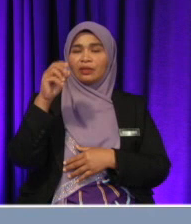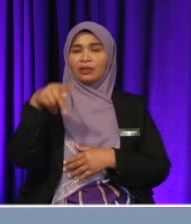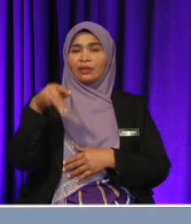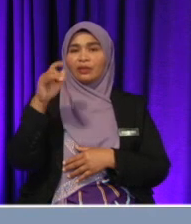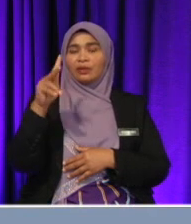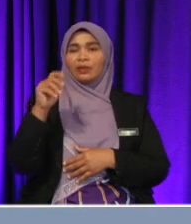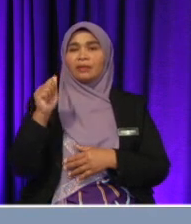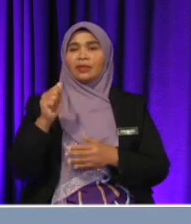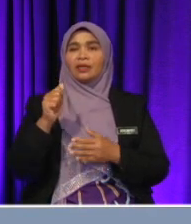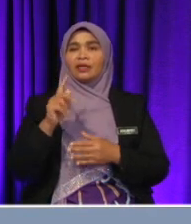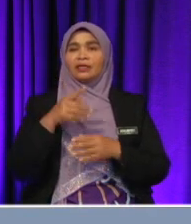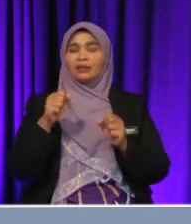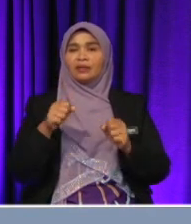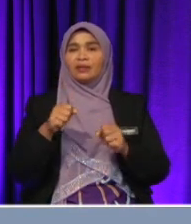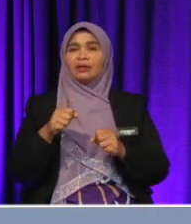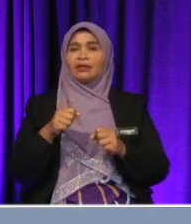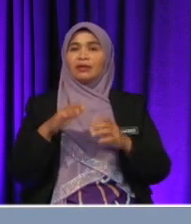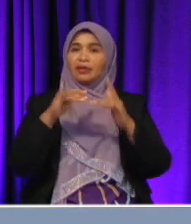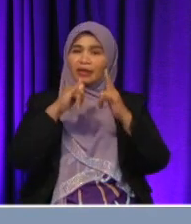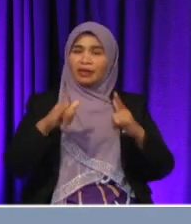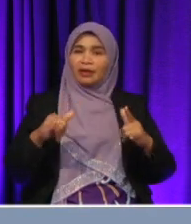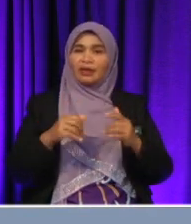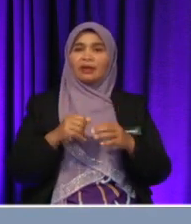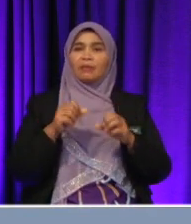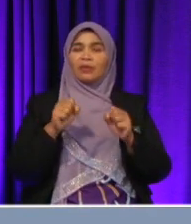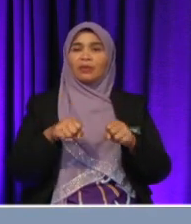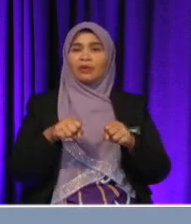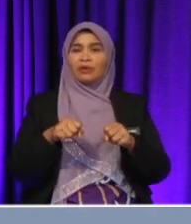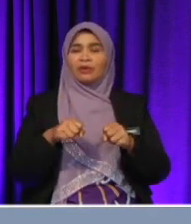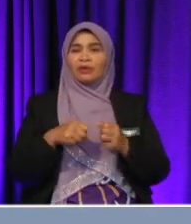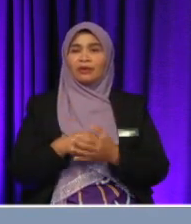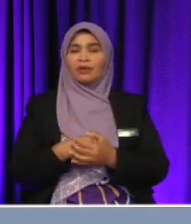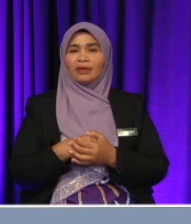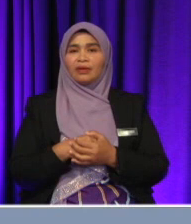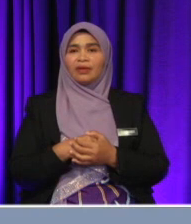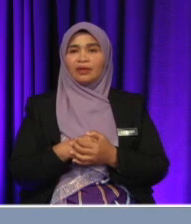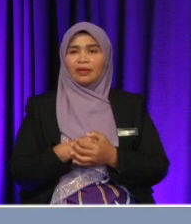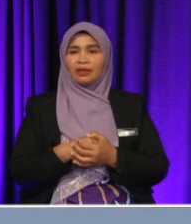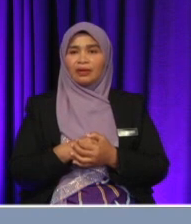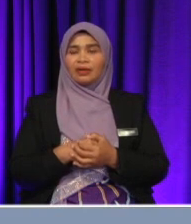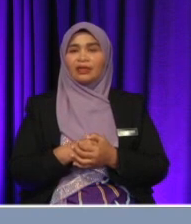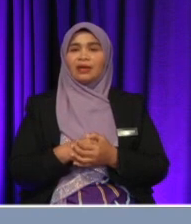kita boleh bercela boleh Enggak boleh apa namanya